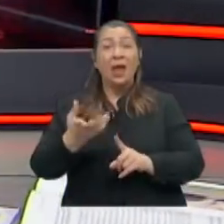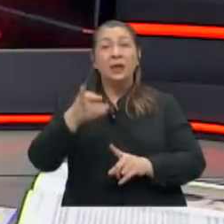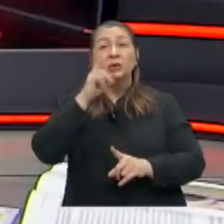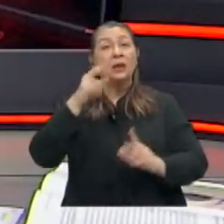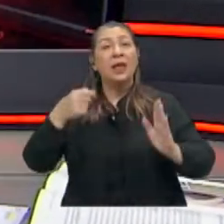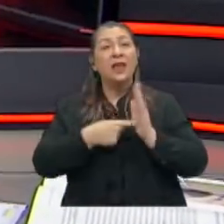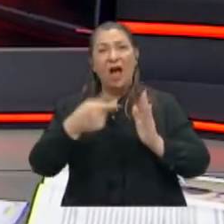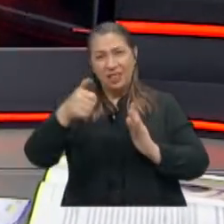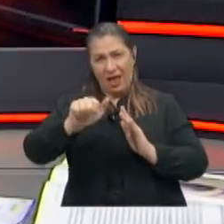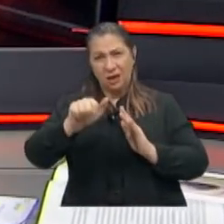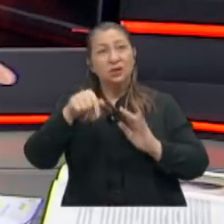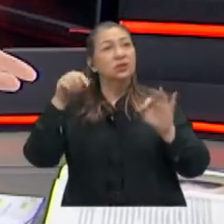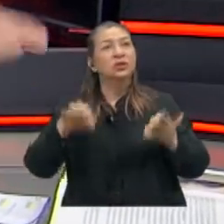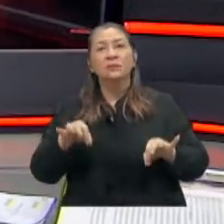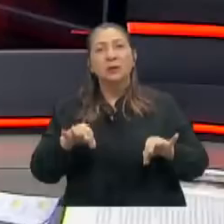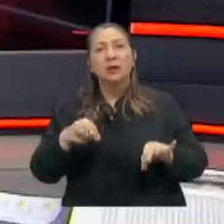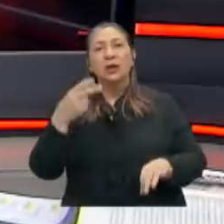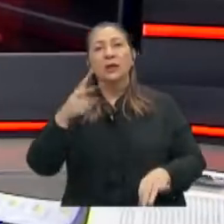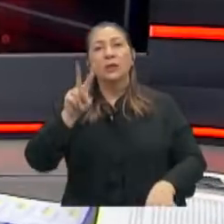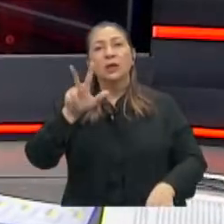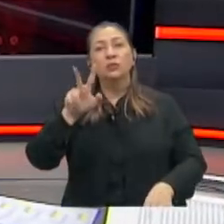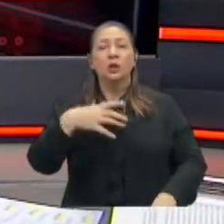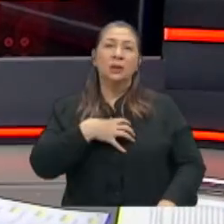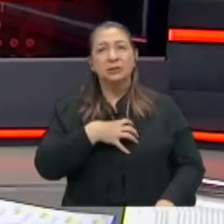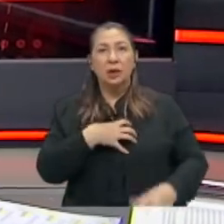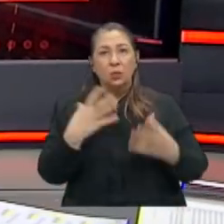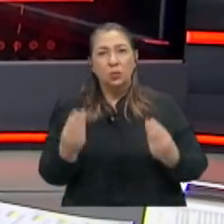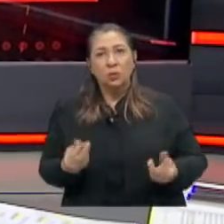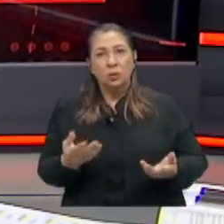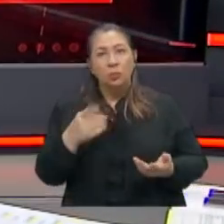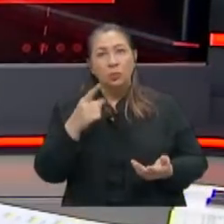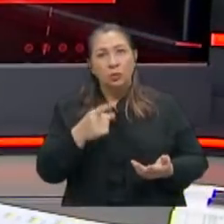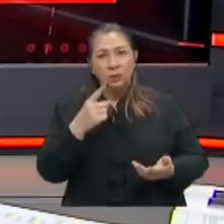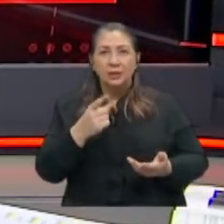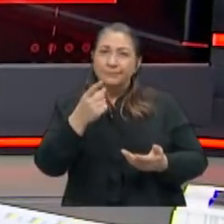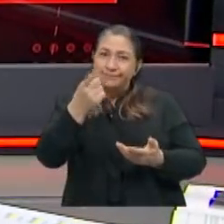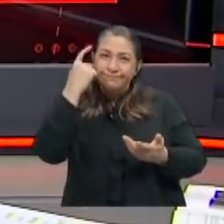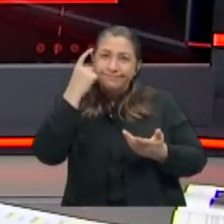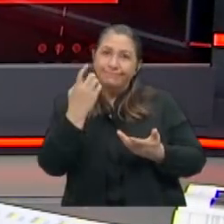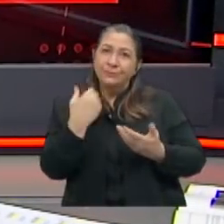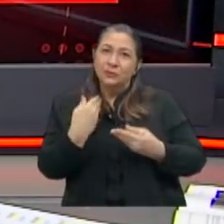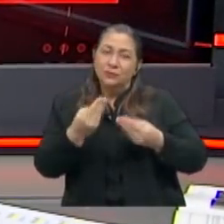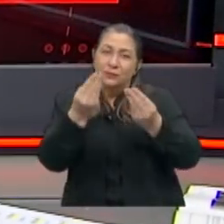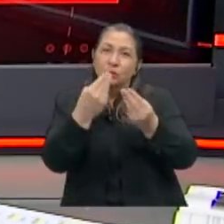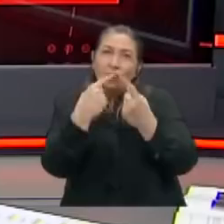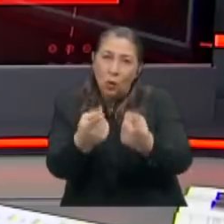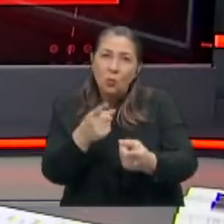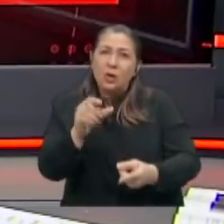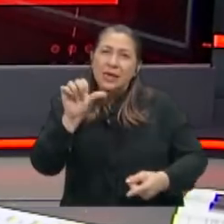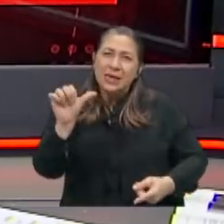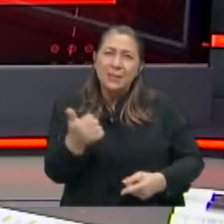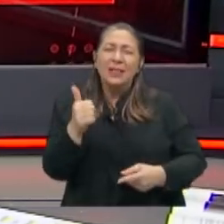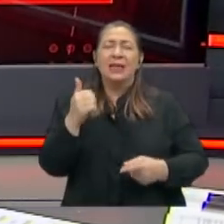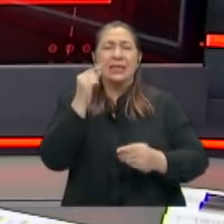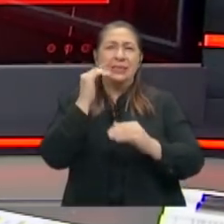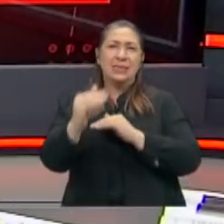hedef 6 aydı. Şimdi 2023 Haziran'ı oldu. Bunu da takdirlerinize sunuyorum. Bu ülkenin kıymetli,